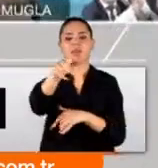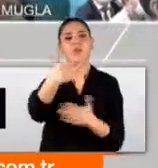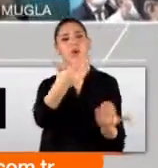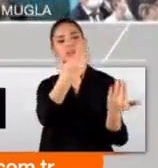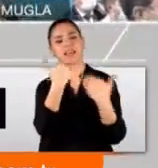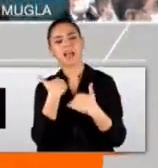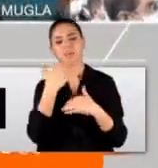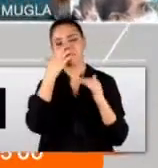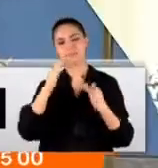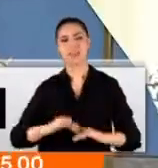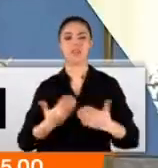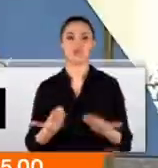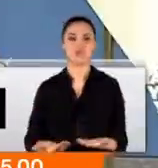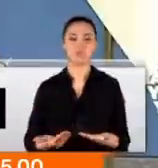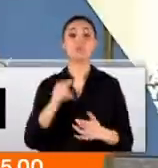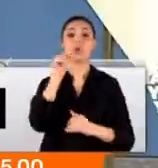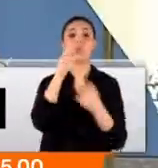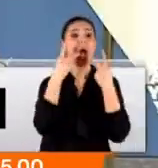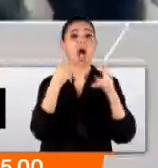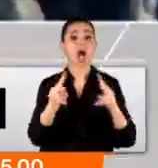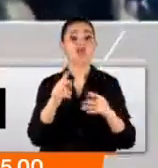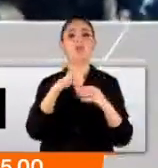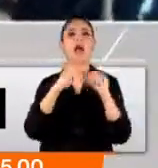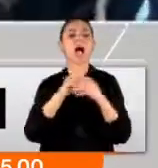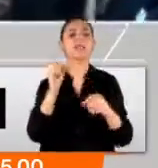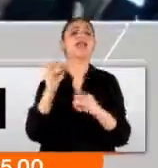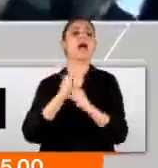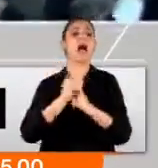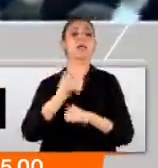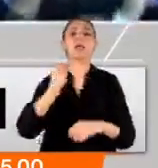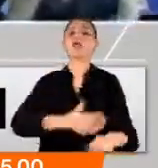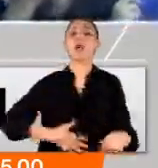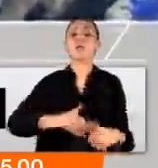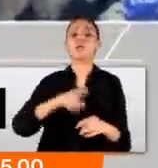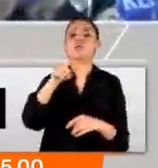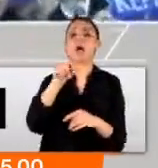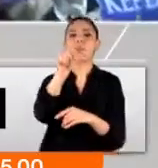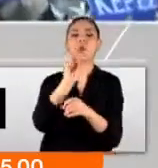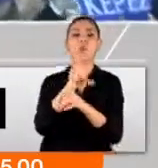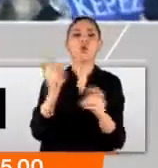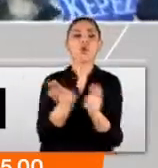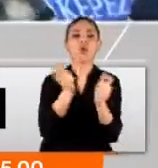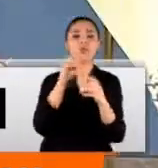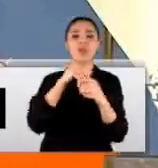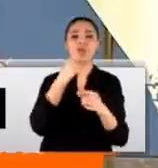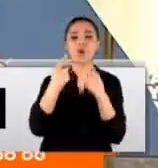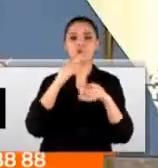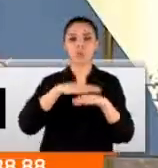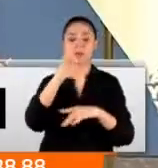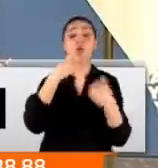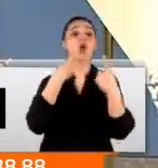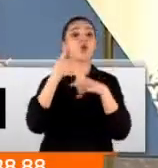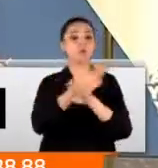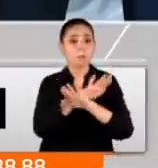saflarımıza kazandıralım. Bu açıklamaları Adana, Antalya, Bursa ve Muğla kongrelerinde yaptı. Konuşması bitince tek